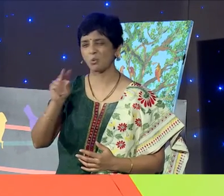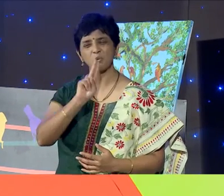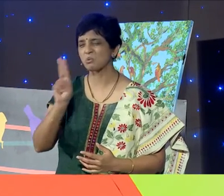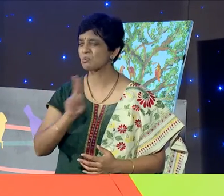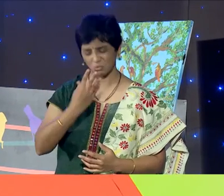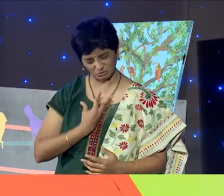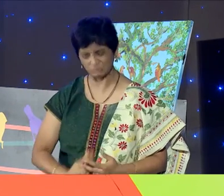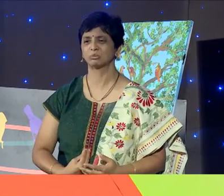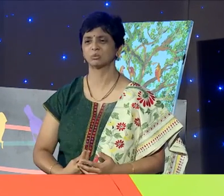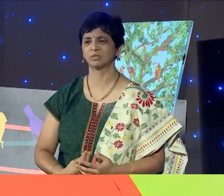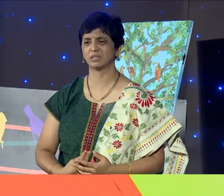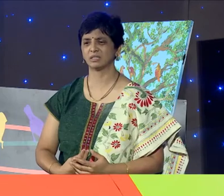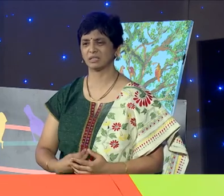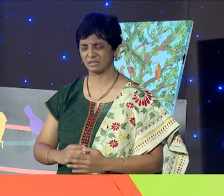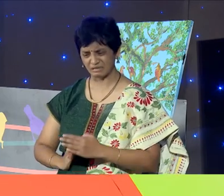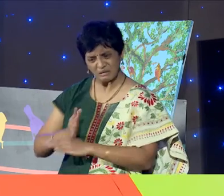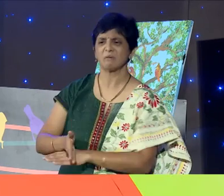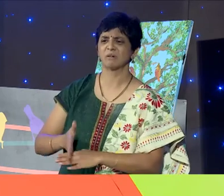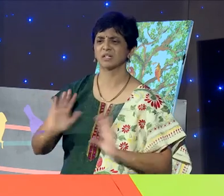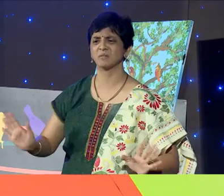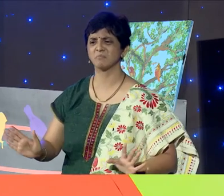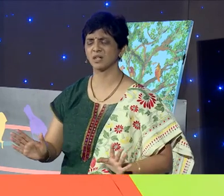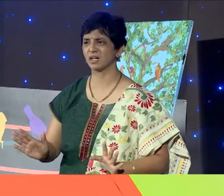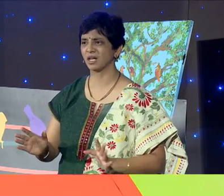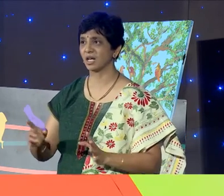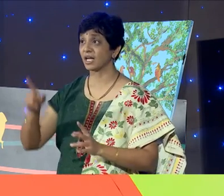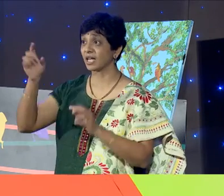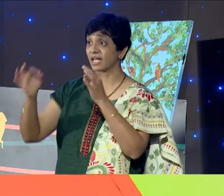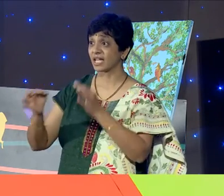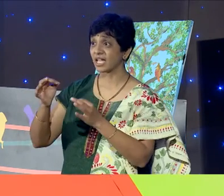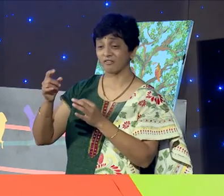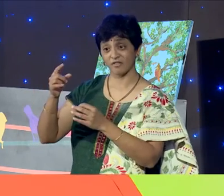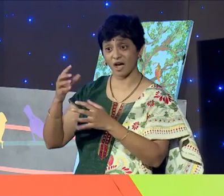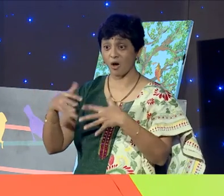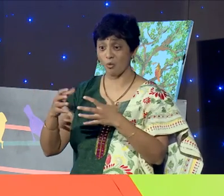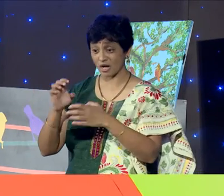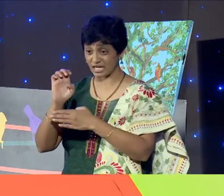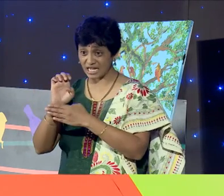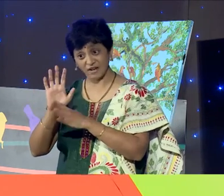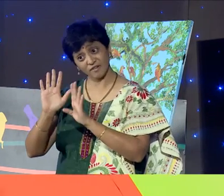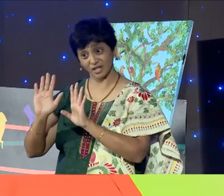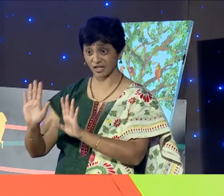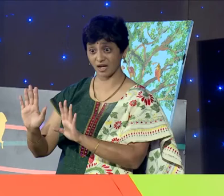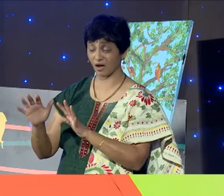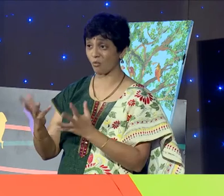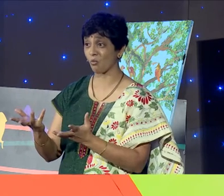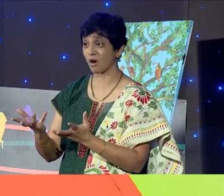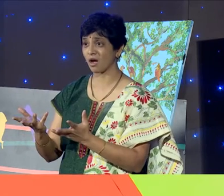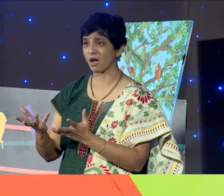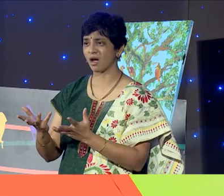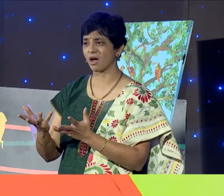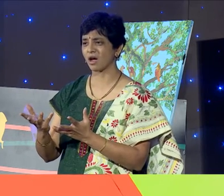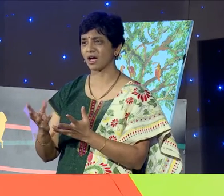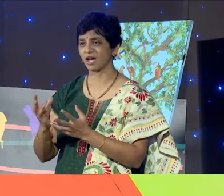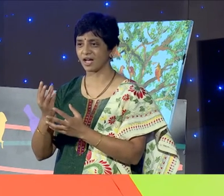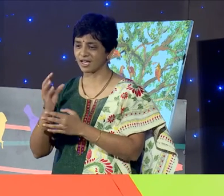होके मायूस ना कभी ढल जाना शाम के अंधेरे की तरह, होके मायूस ना कभी ढल जाना